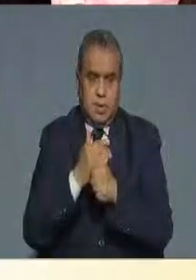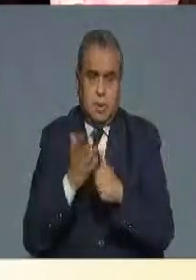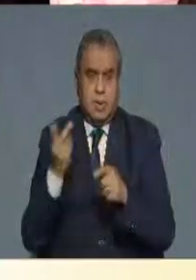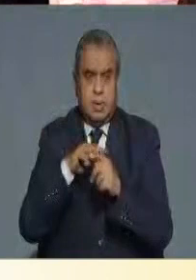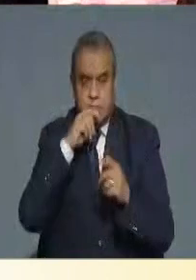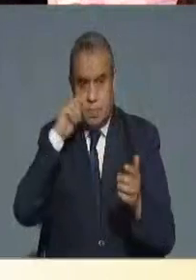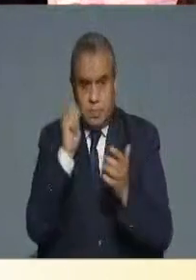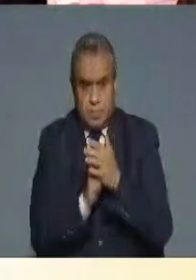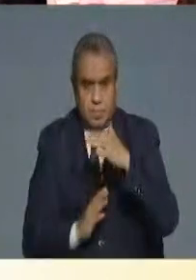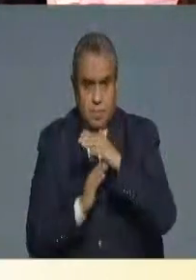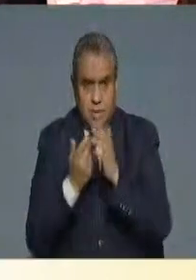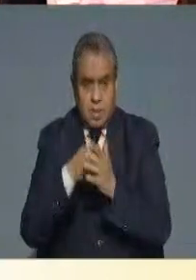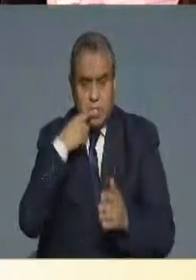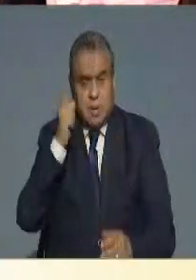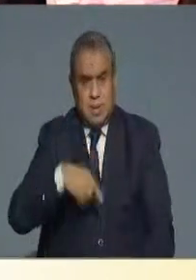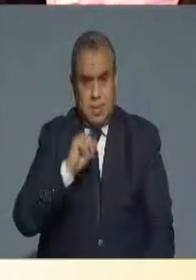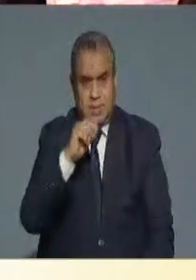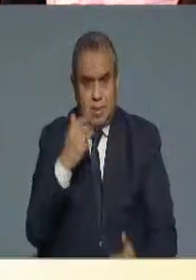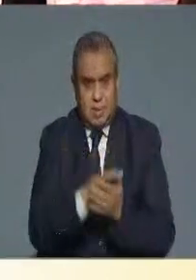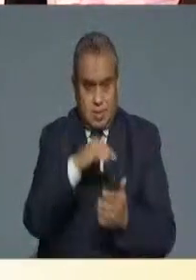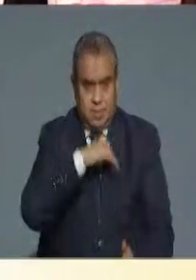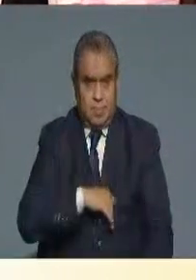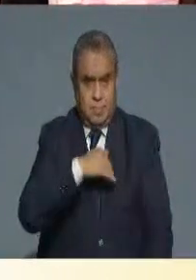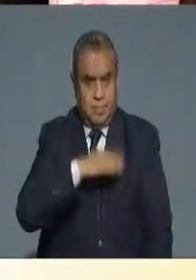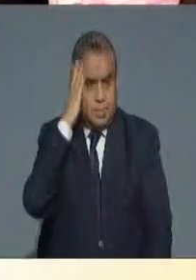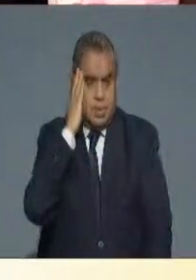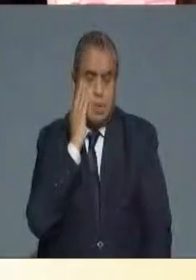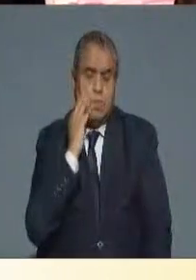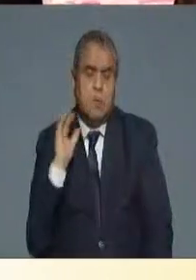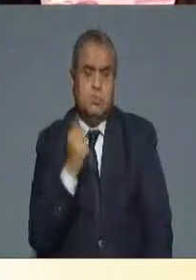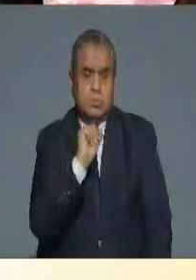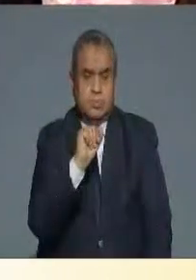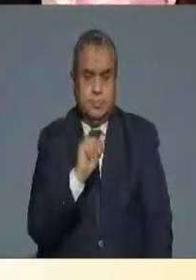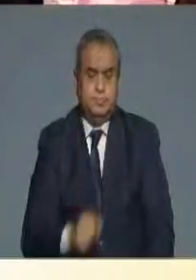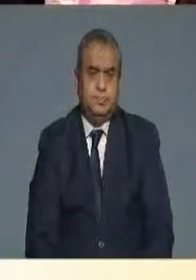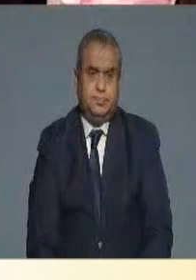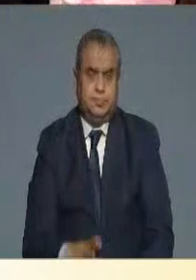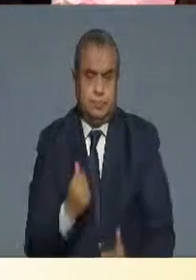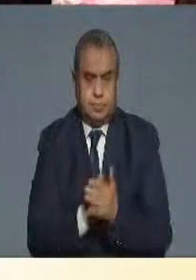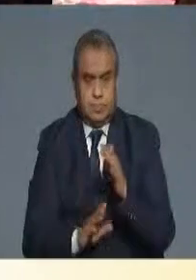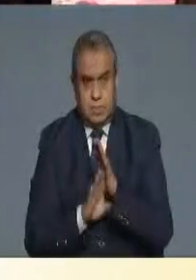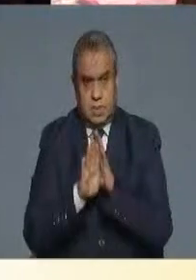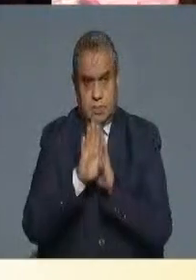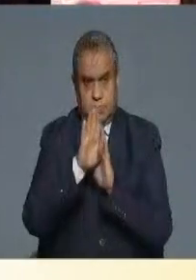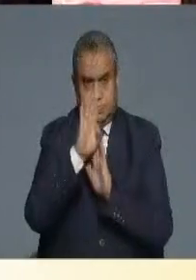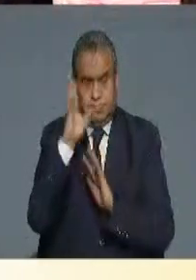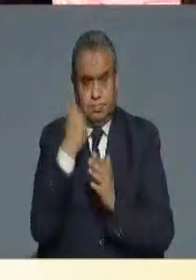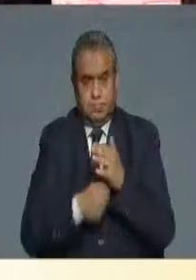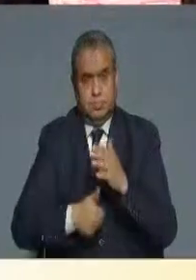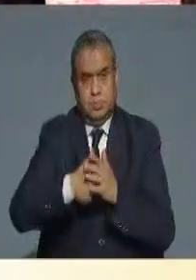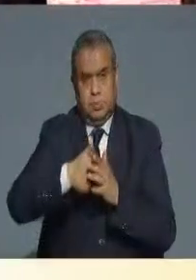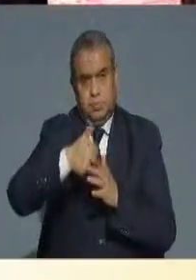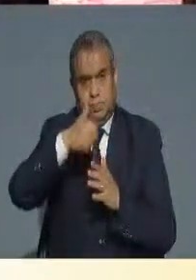الهمم. واسمحوا لي أن أؤكد في هذا الصدد اعتزازي الشديد